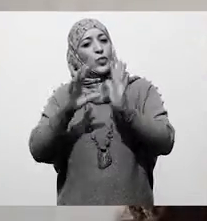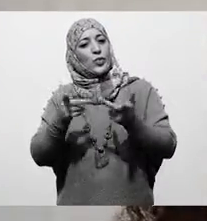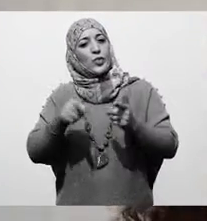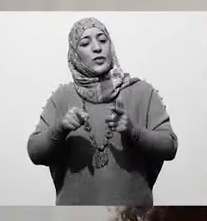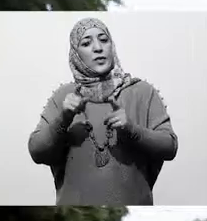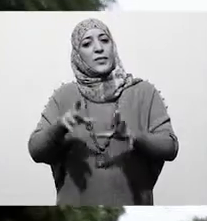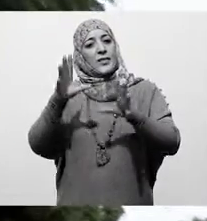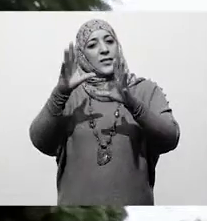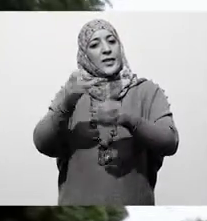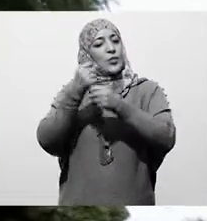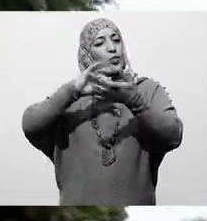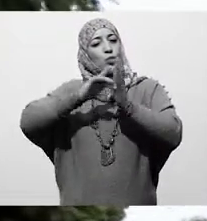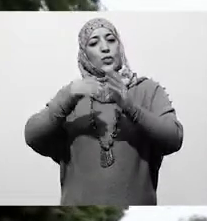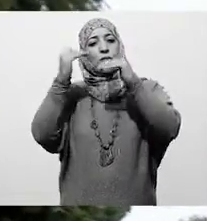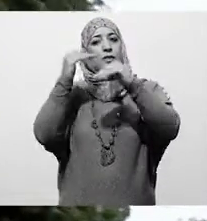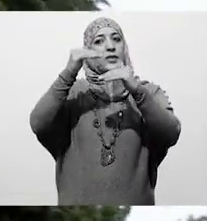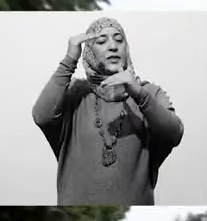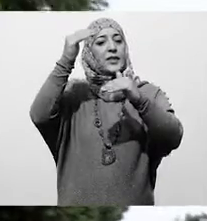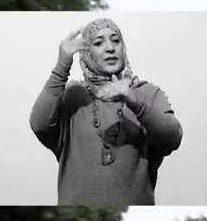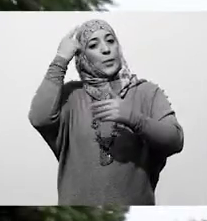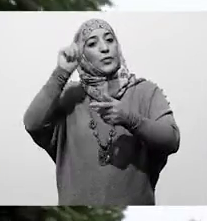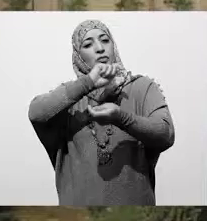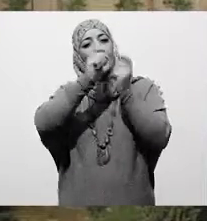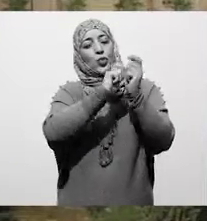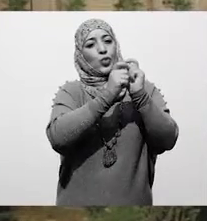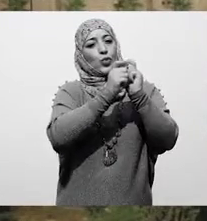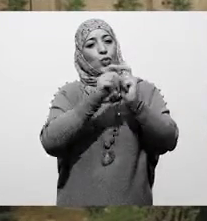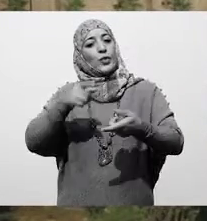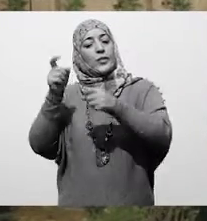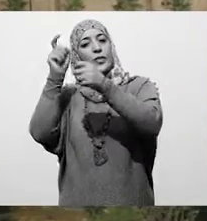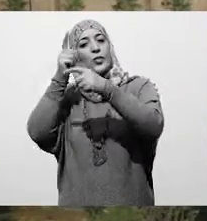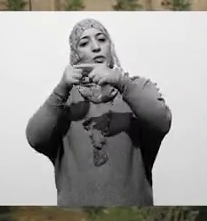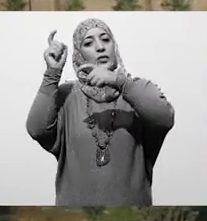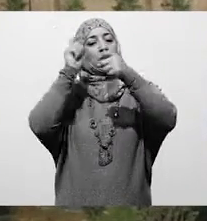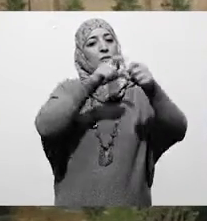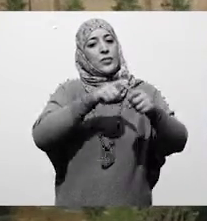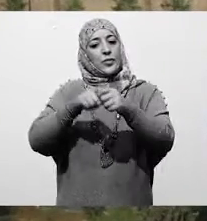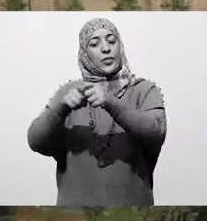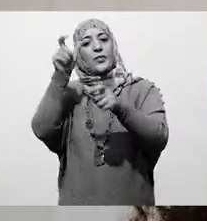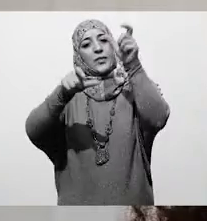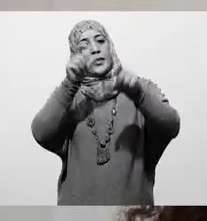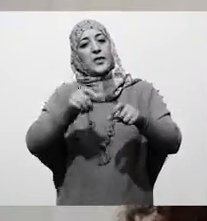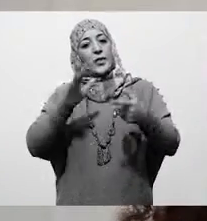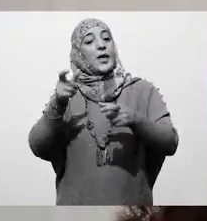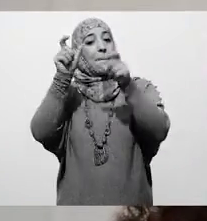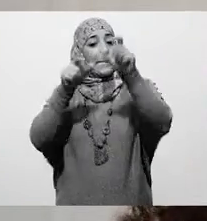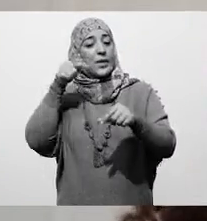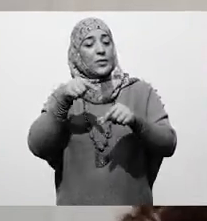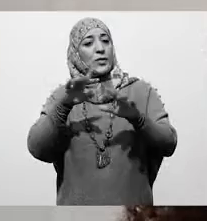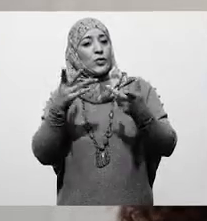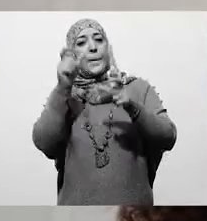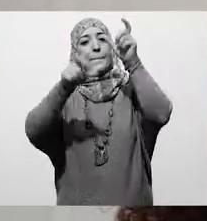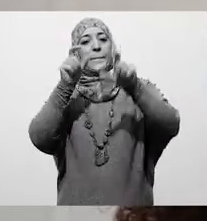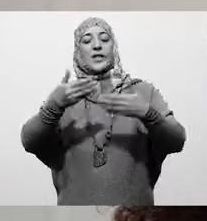qui aspirent en fait à tous les États à plus de changements et à plus de participation des citoyens. Et parmi ces citoyens, il y